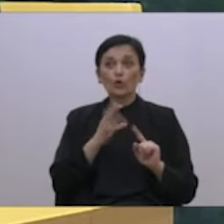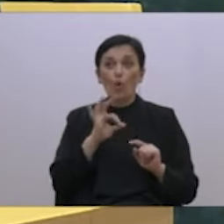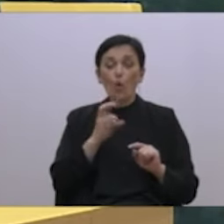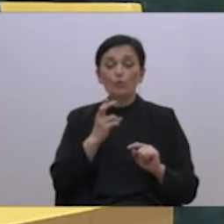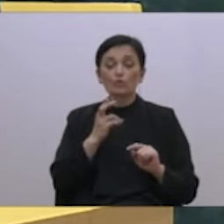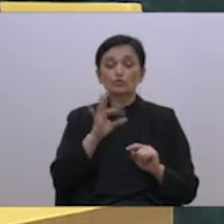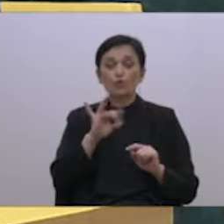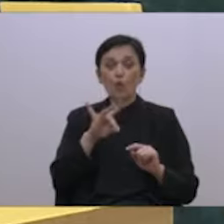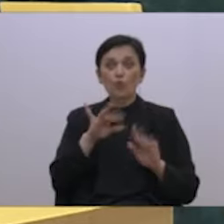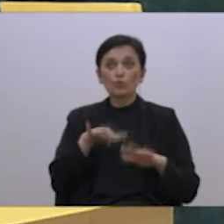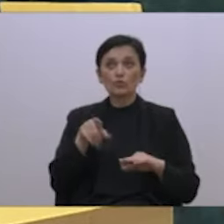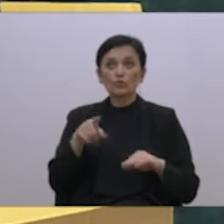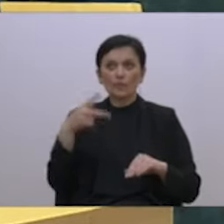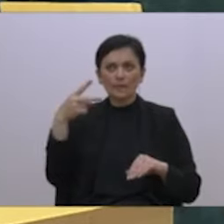ოფშორში